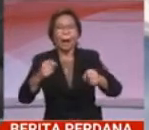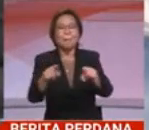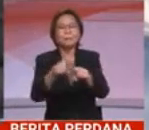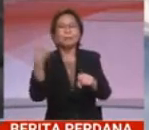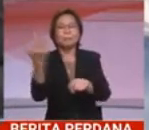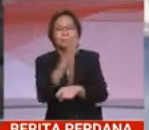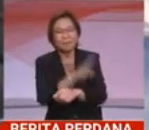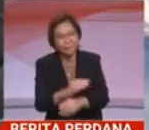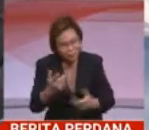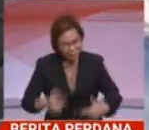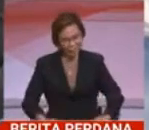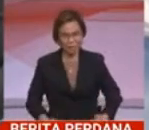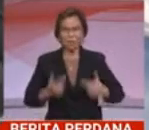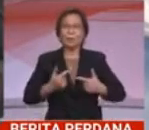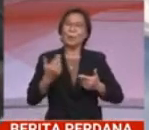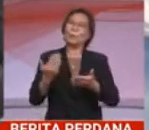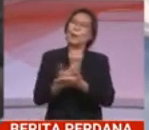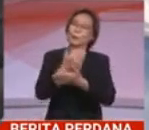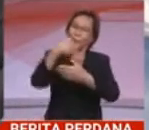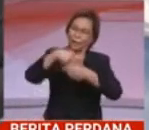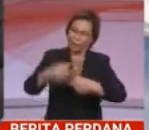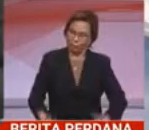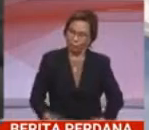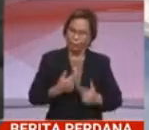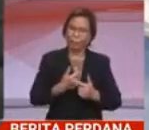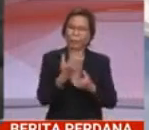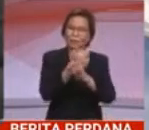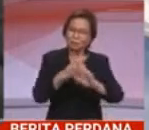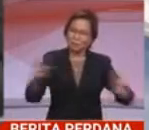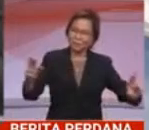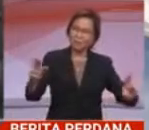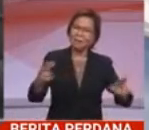memberi sinar baru dalam hidup mereka. Jadi sediakan payung